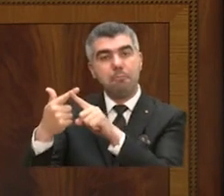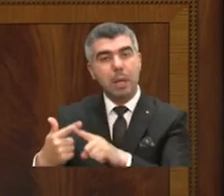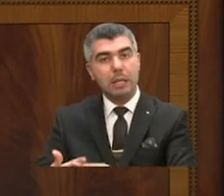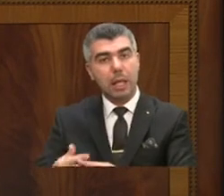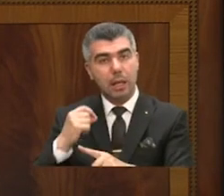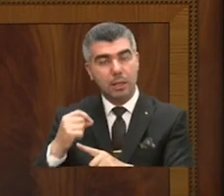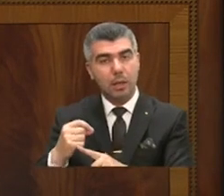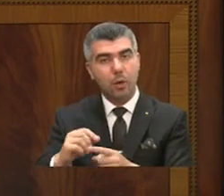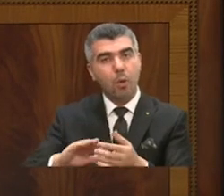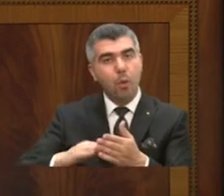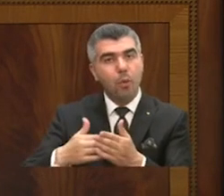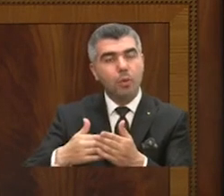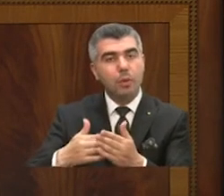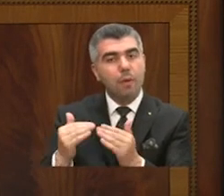على تنسيق عملية تطوير السياسة